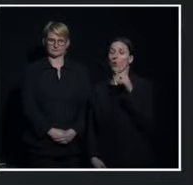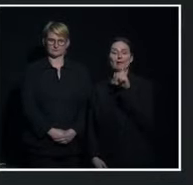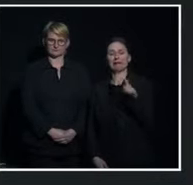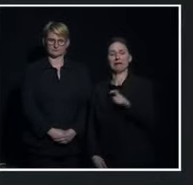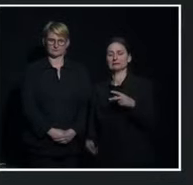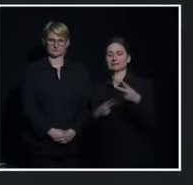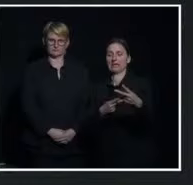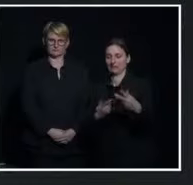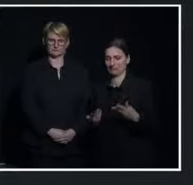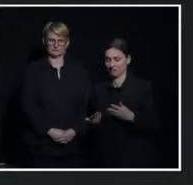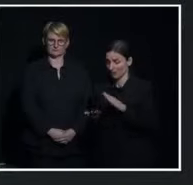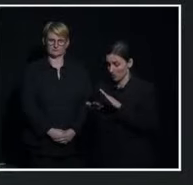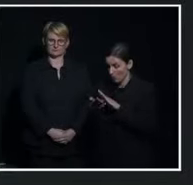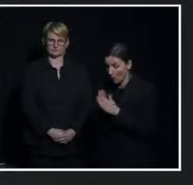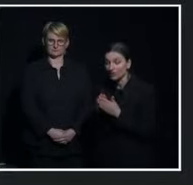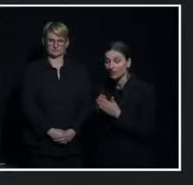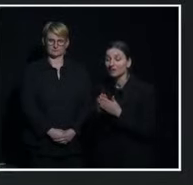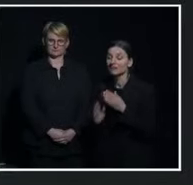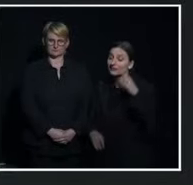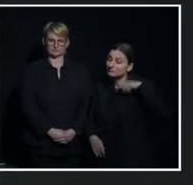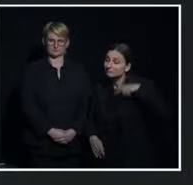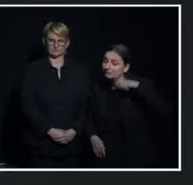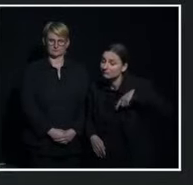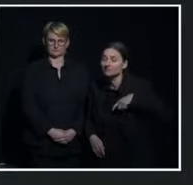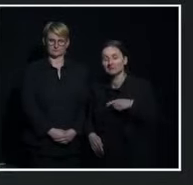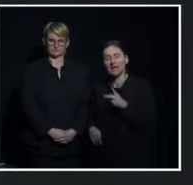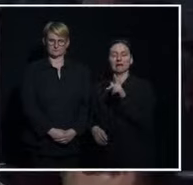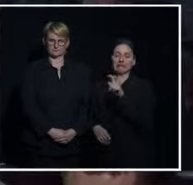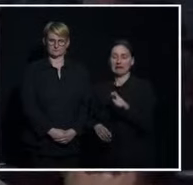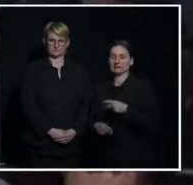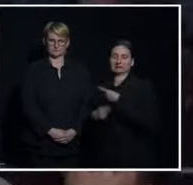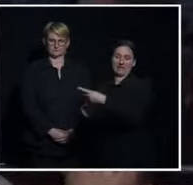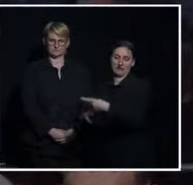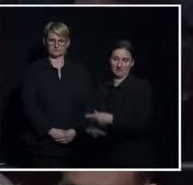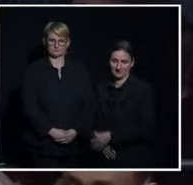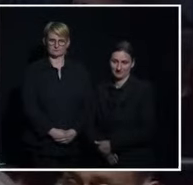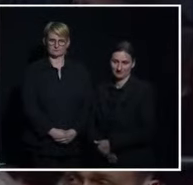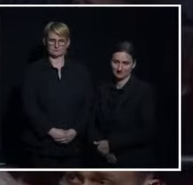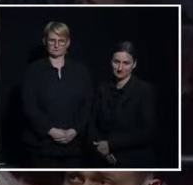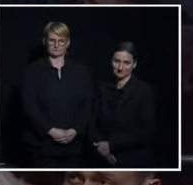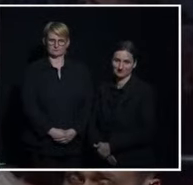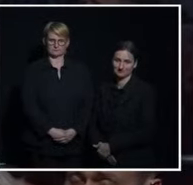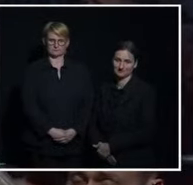Konzentrationslager anzudrohen und erforderlichenfalls durchzuführen.